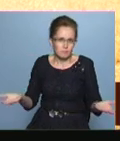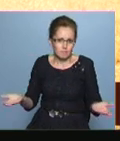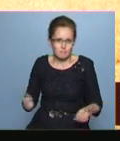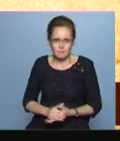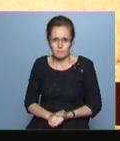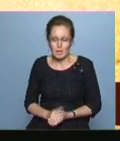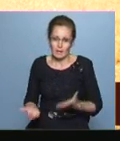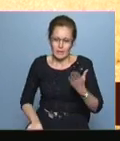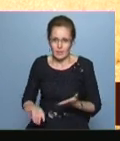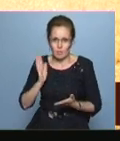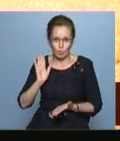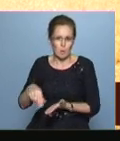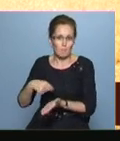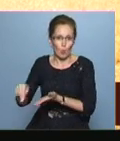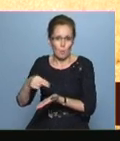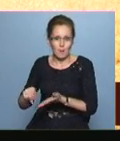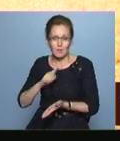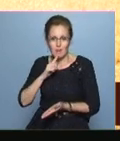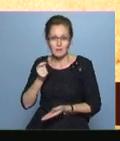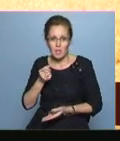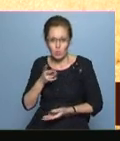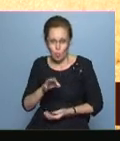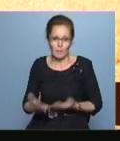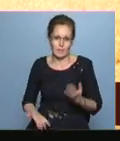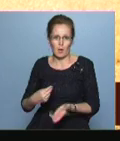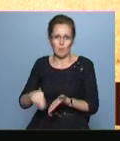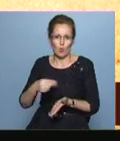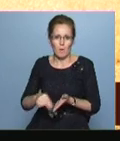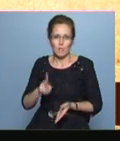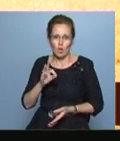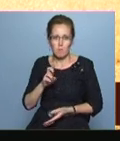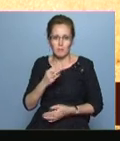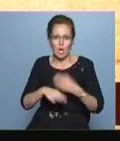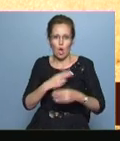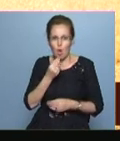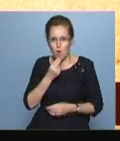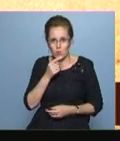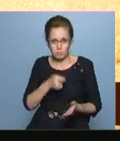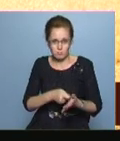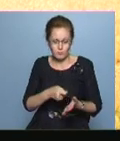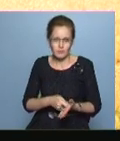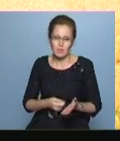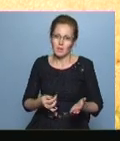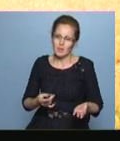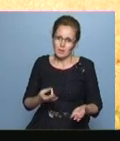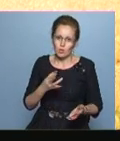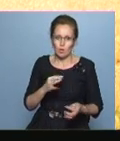будем зерно, или будем приобретать комбикорма. Но вот этого, я думаю, что хозяйство...